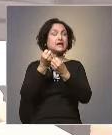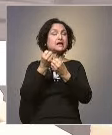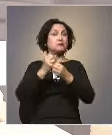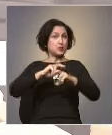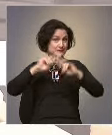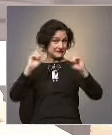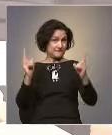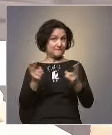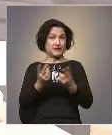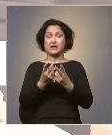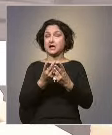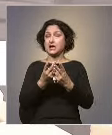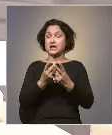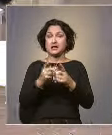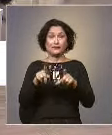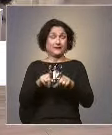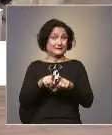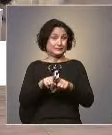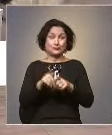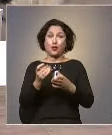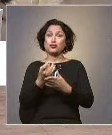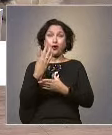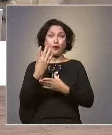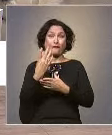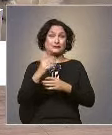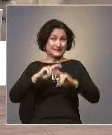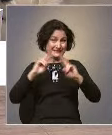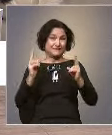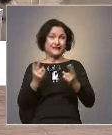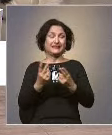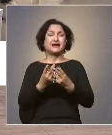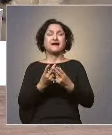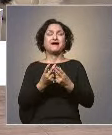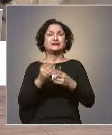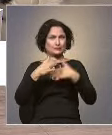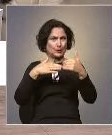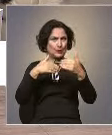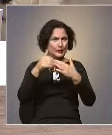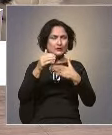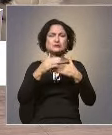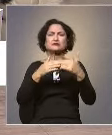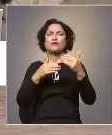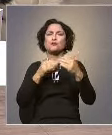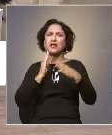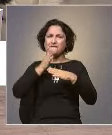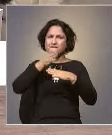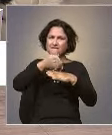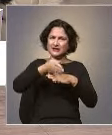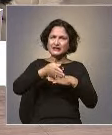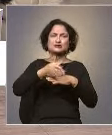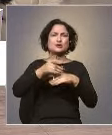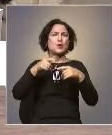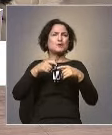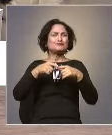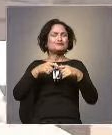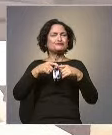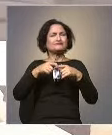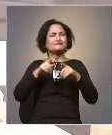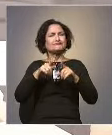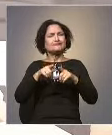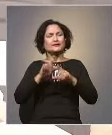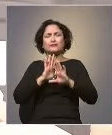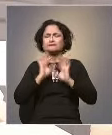света, въпреки че съвсем много е за света това нещо. В строителството, в дизайна, нали, вътрешен решавате дизайн. Решавате голям екологичен проблем. Много сериозен